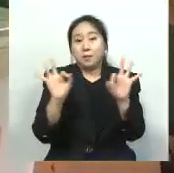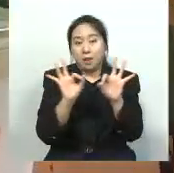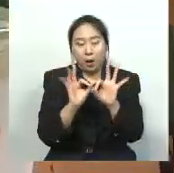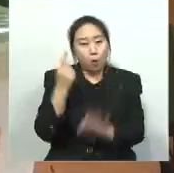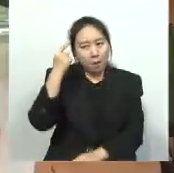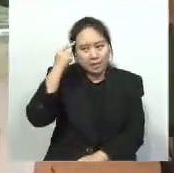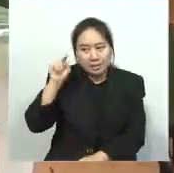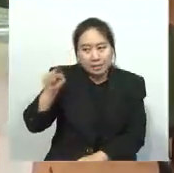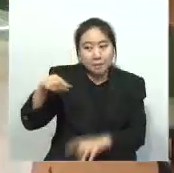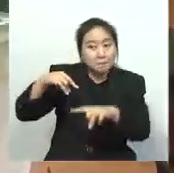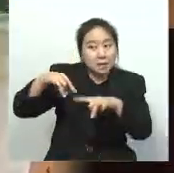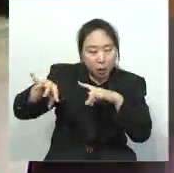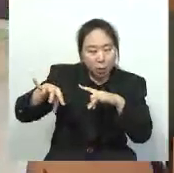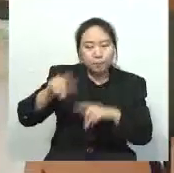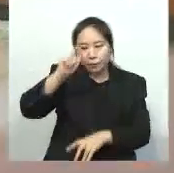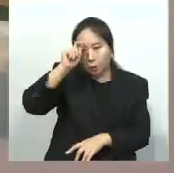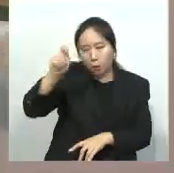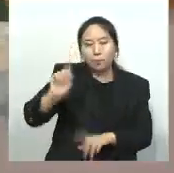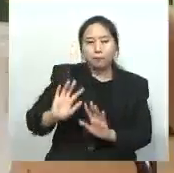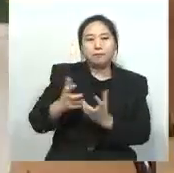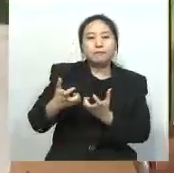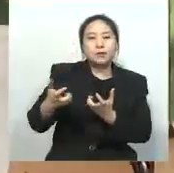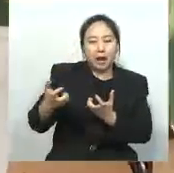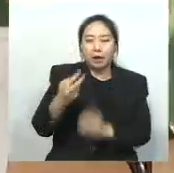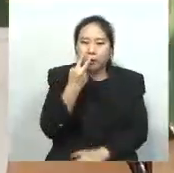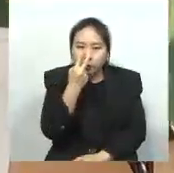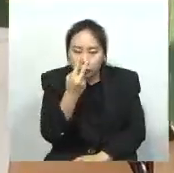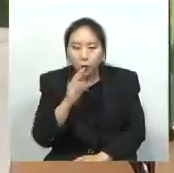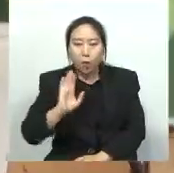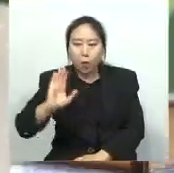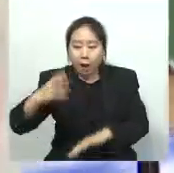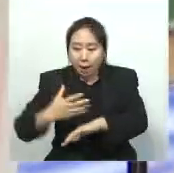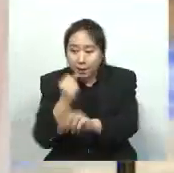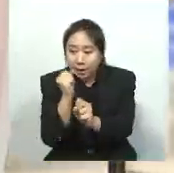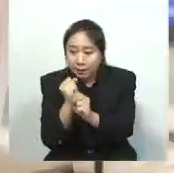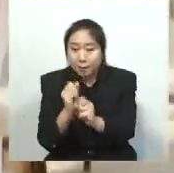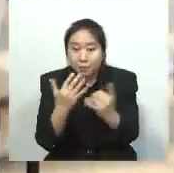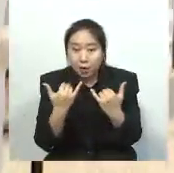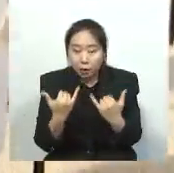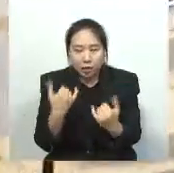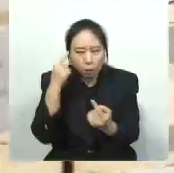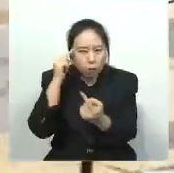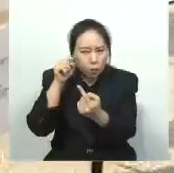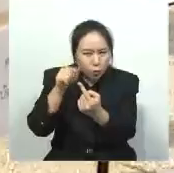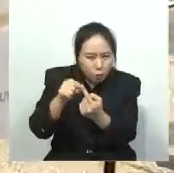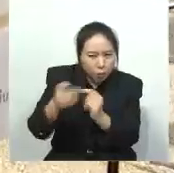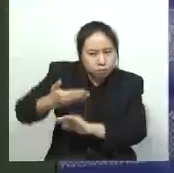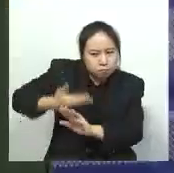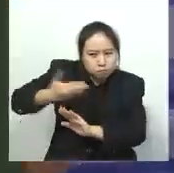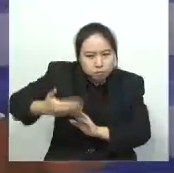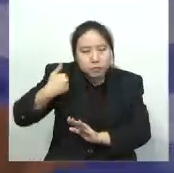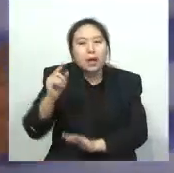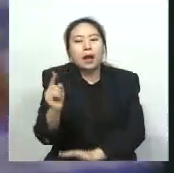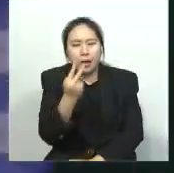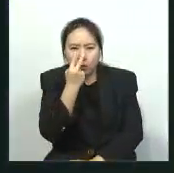พความคิดเห็นที่แตกต่างหลากหลายและรู้จักแยกแยะว่าสิ่งที่ฝ่ายการเมืองทำอยู่ในขณะนี้มีวัตถุประสงค์ที่แท้จริงอย่างไร